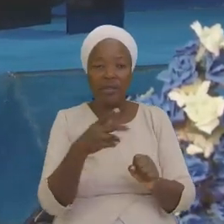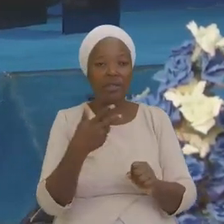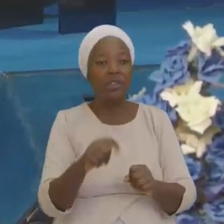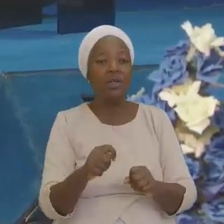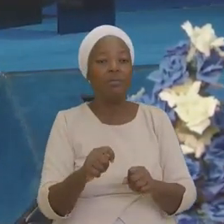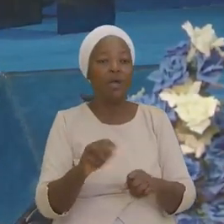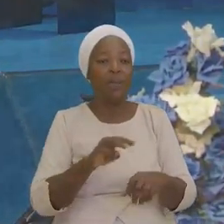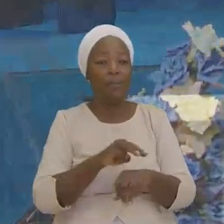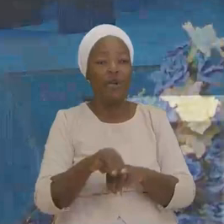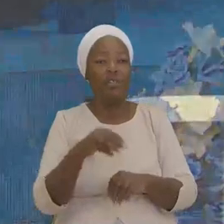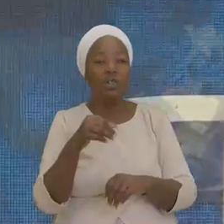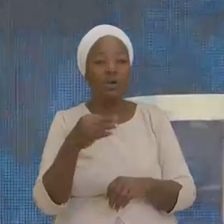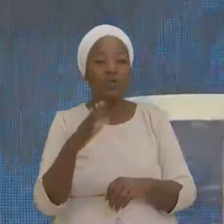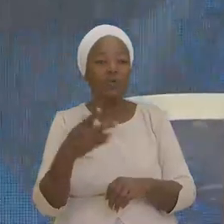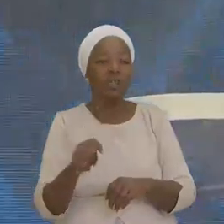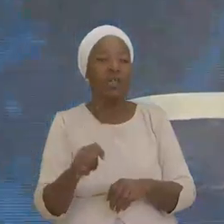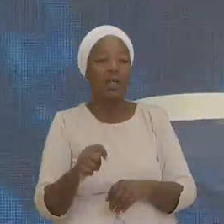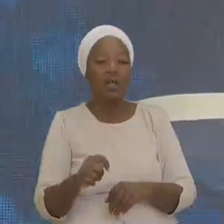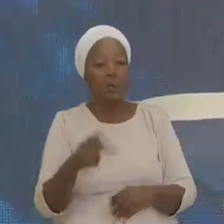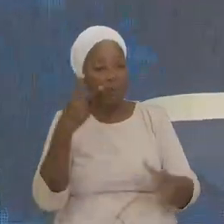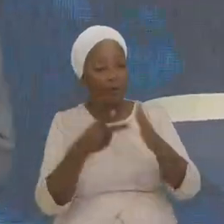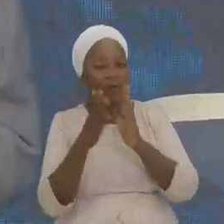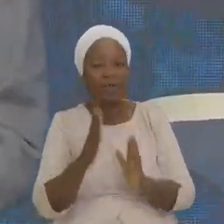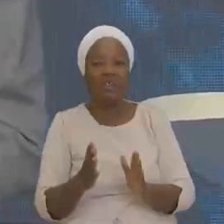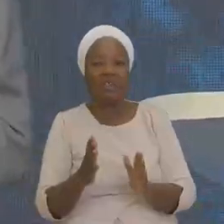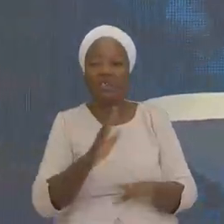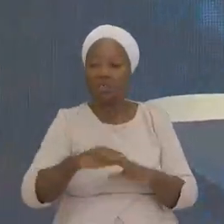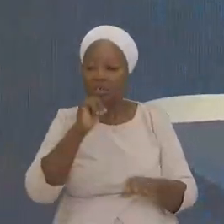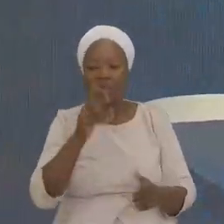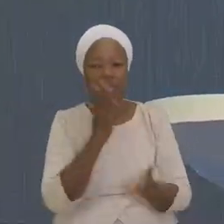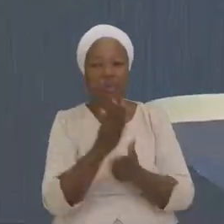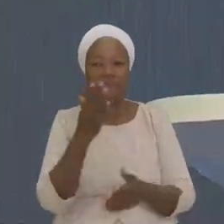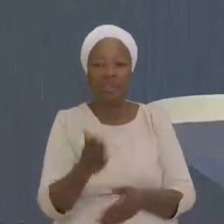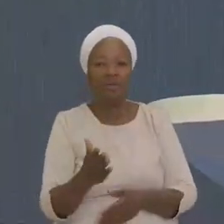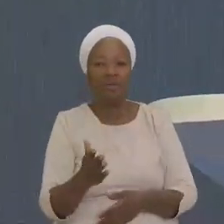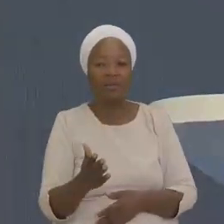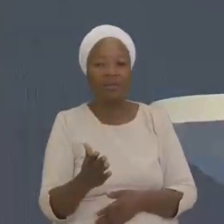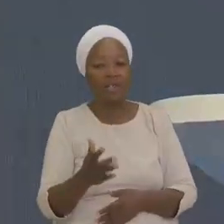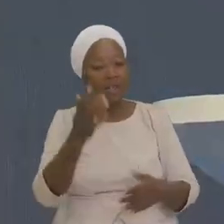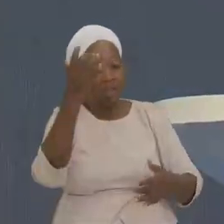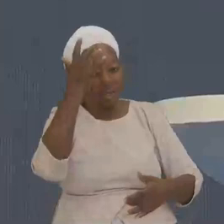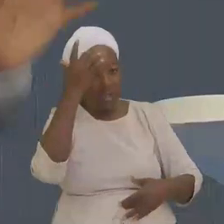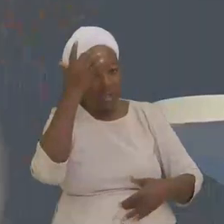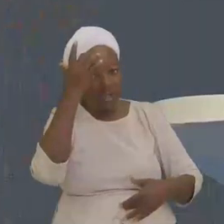Et après le salut, le ministère du prophète Jésus ne s'arrête pas là.